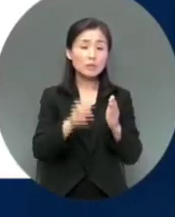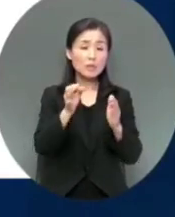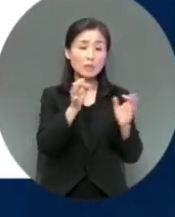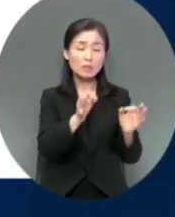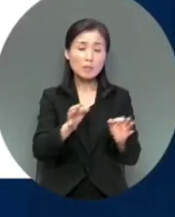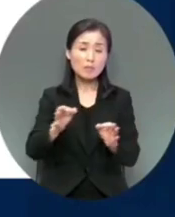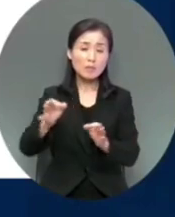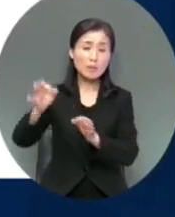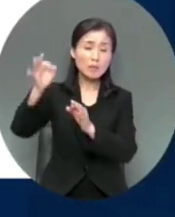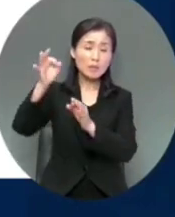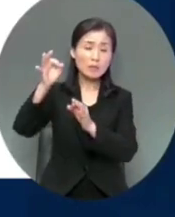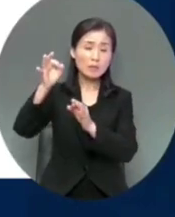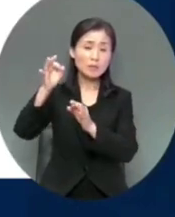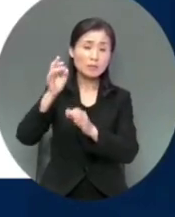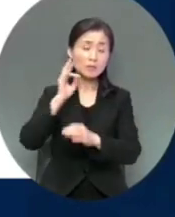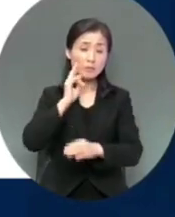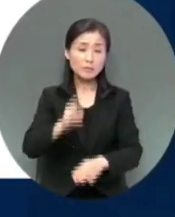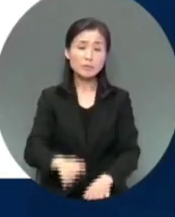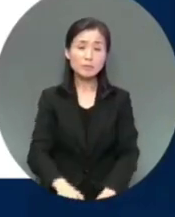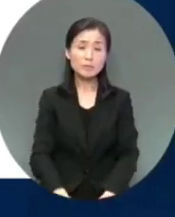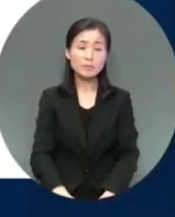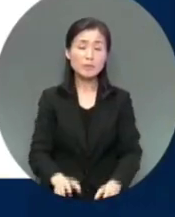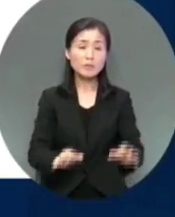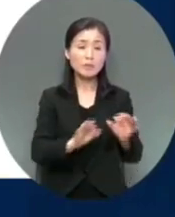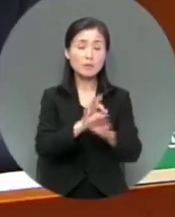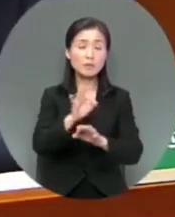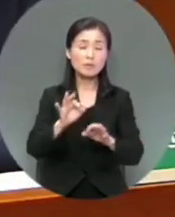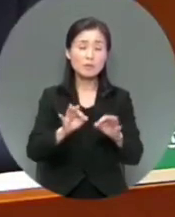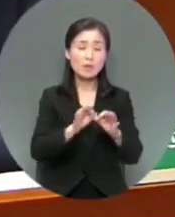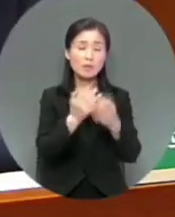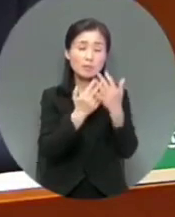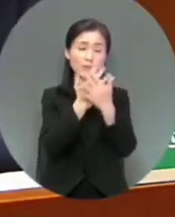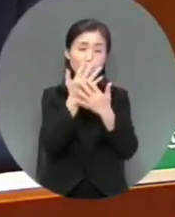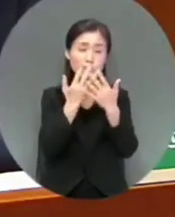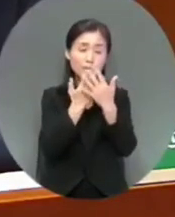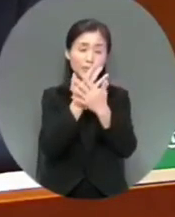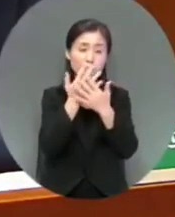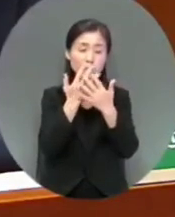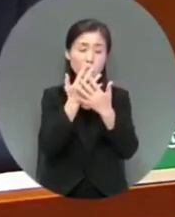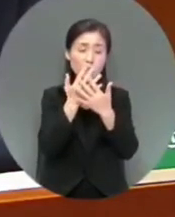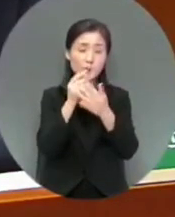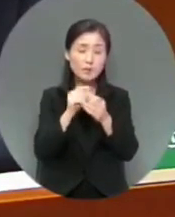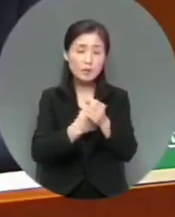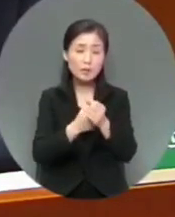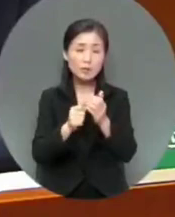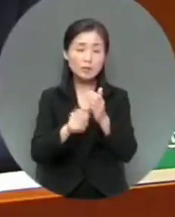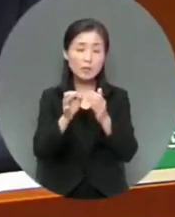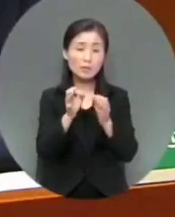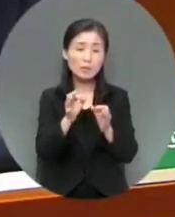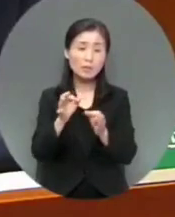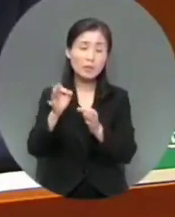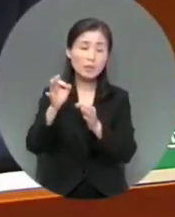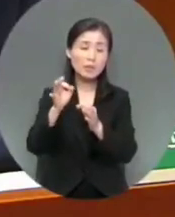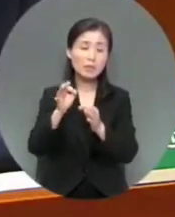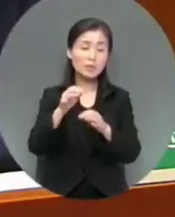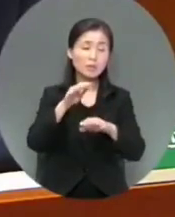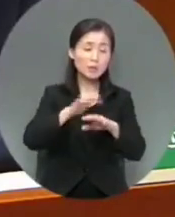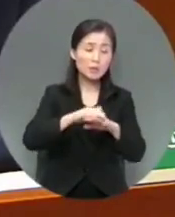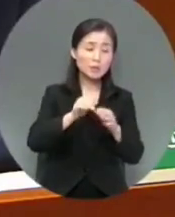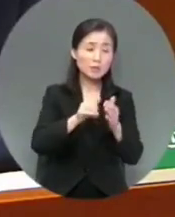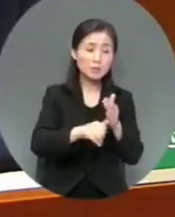가파르게 상승하고 있습니다. 경제 불확실성이 물가를 자극하고 있고,